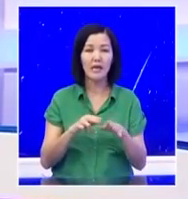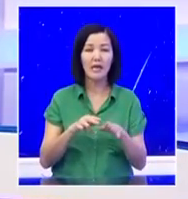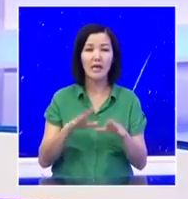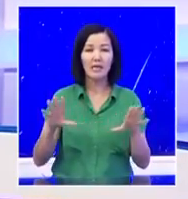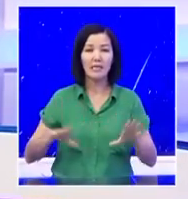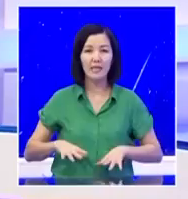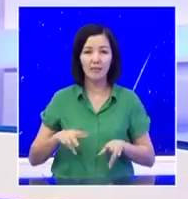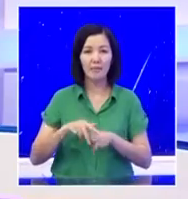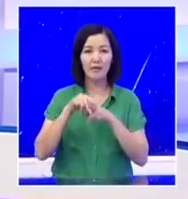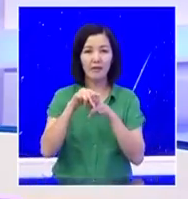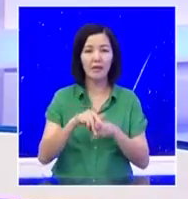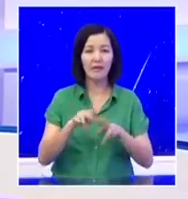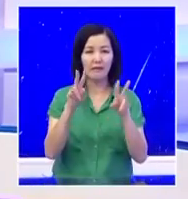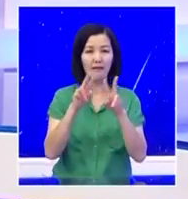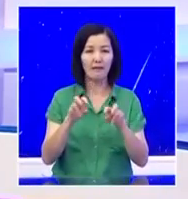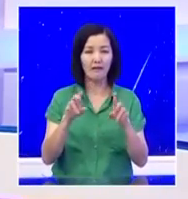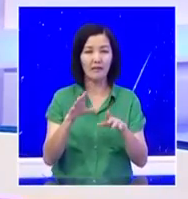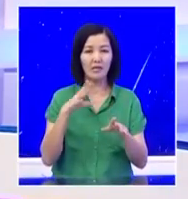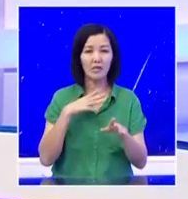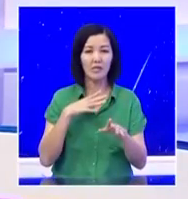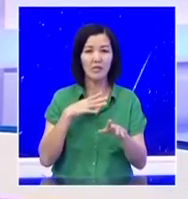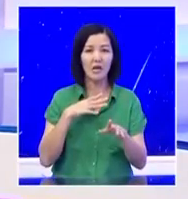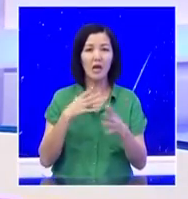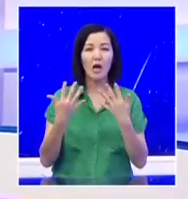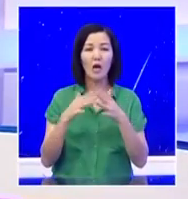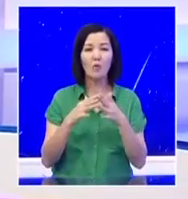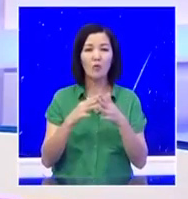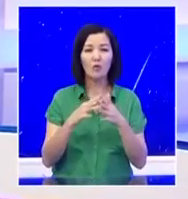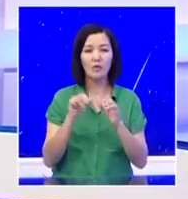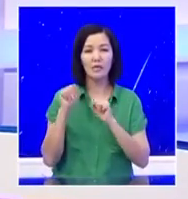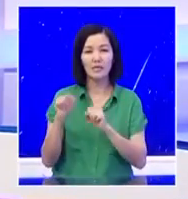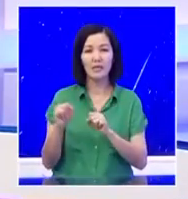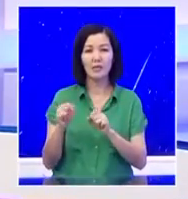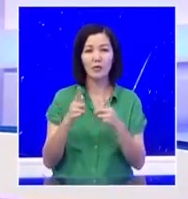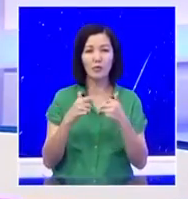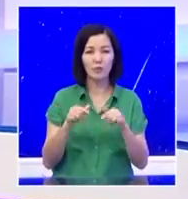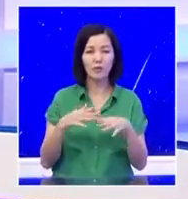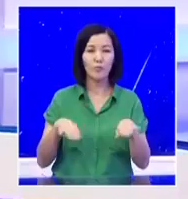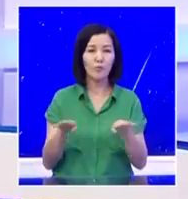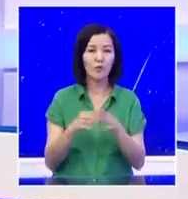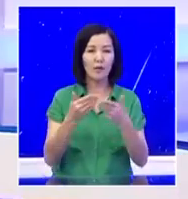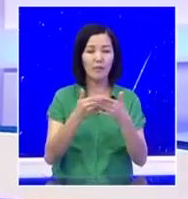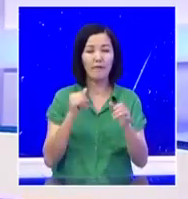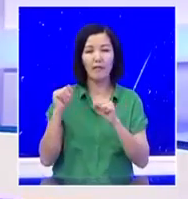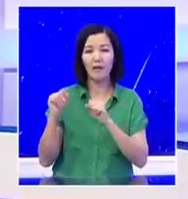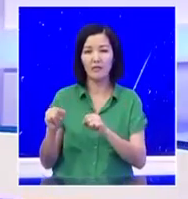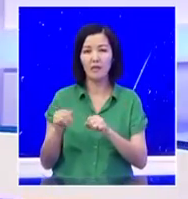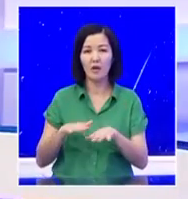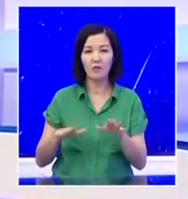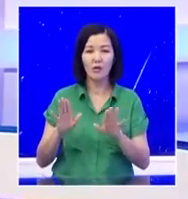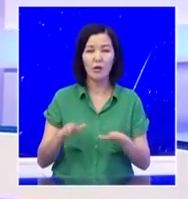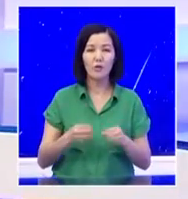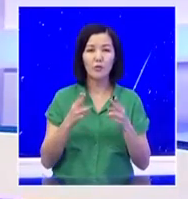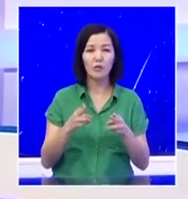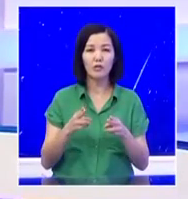арнайы рейдке шықты. Лабаса ауылдық округін аралап, сақтық шараларын ұйымдастырды. Мұндай профилактикалық жұмыс ауданда төтенше